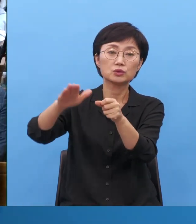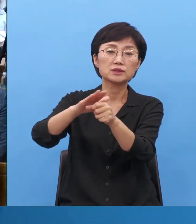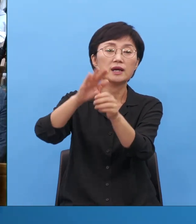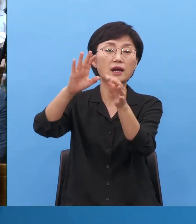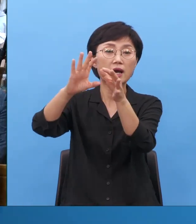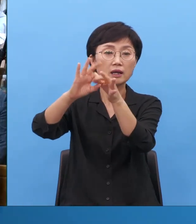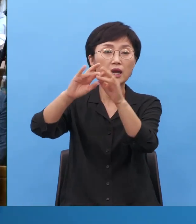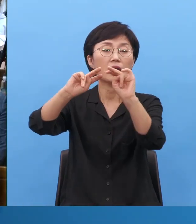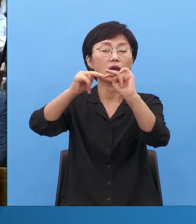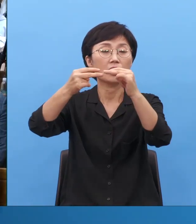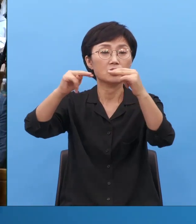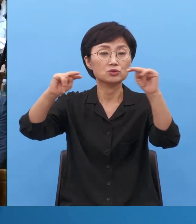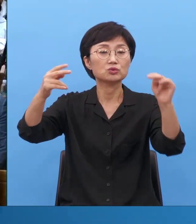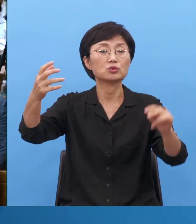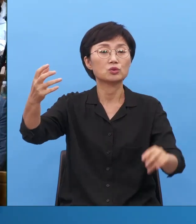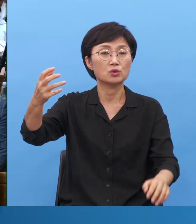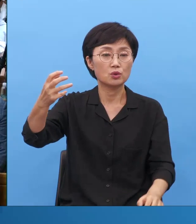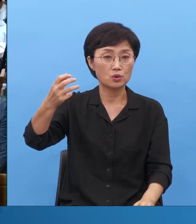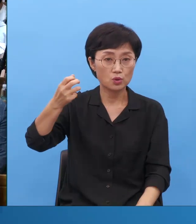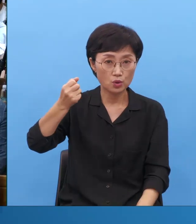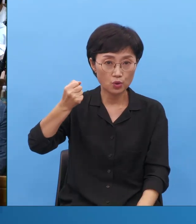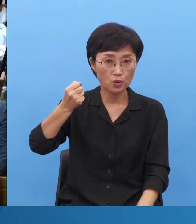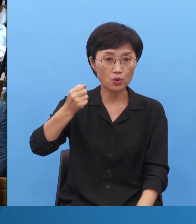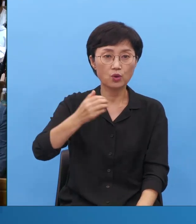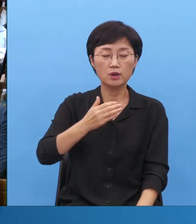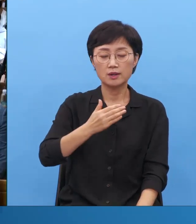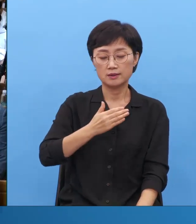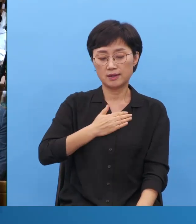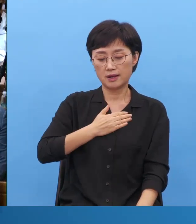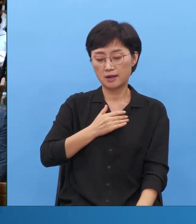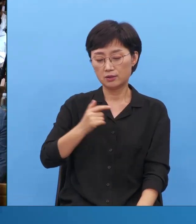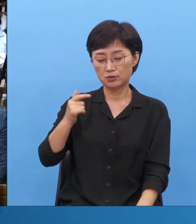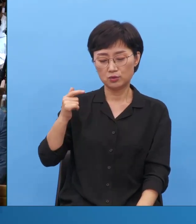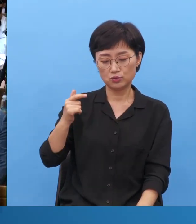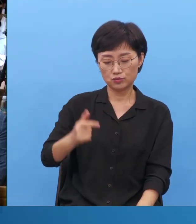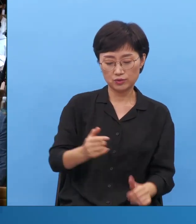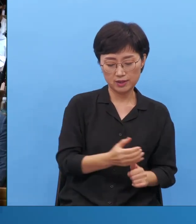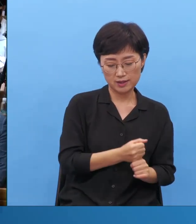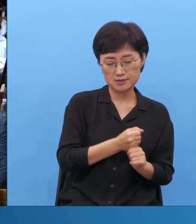주의 사랑 주로서